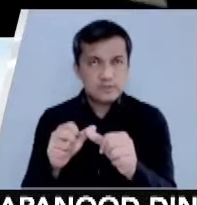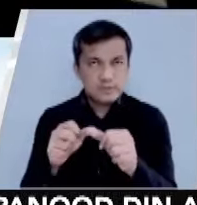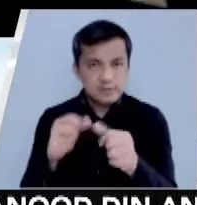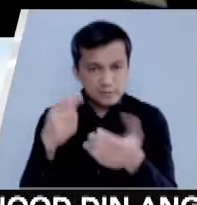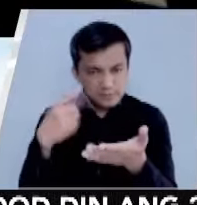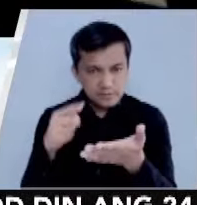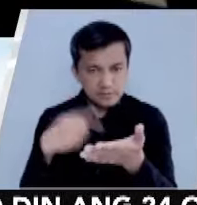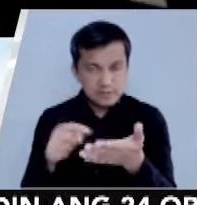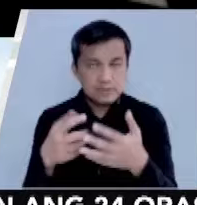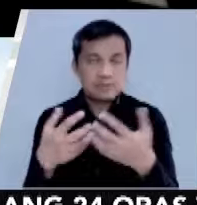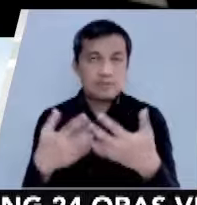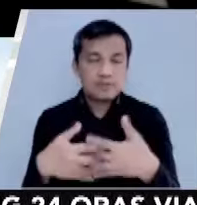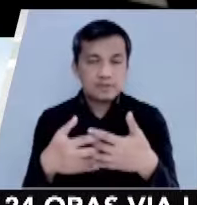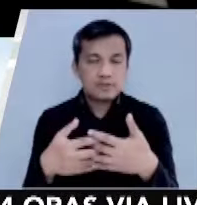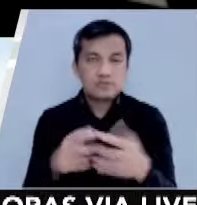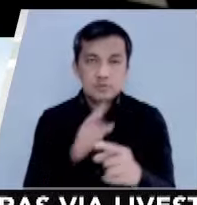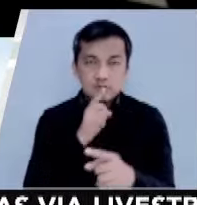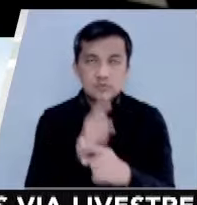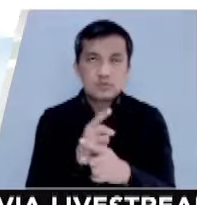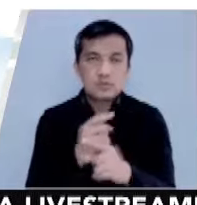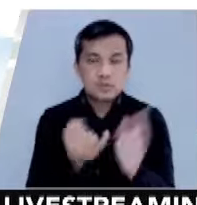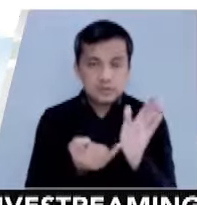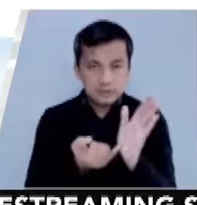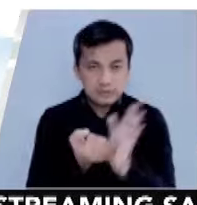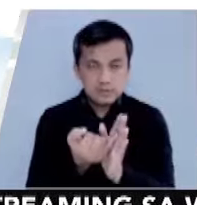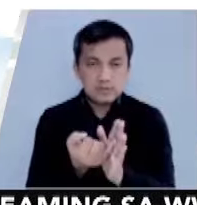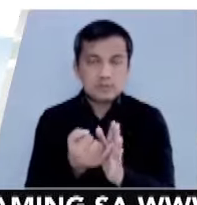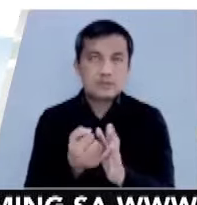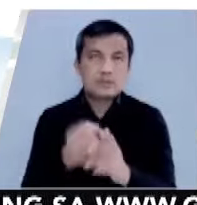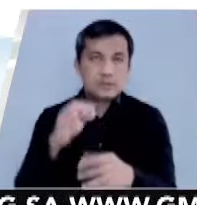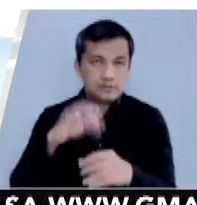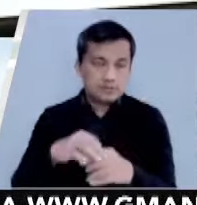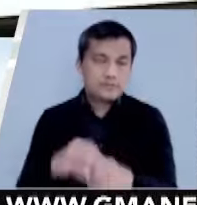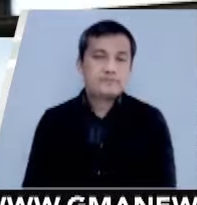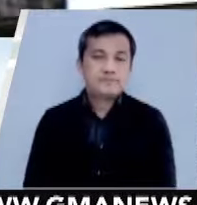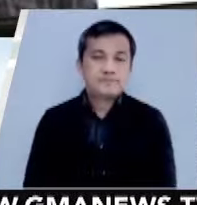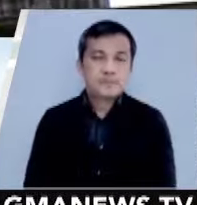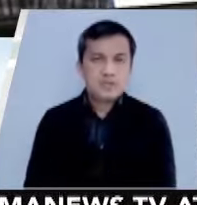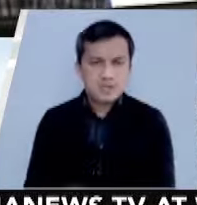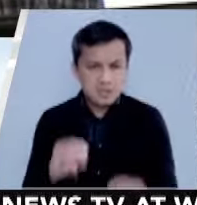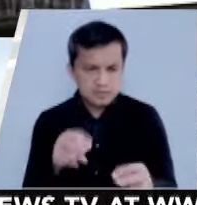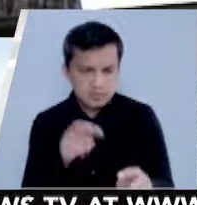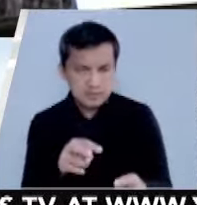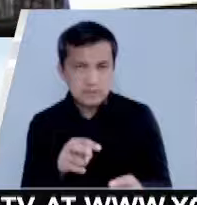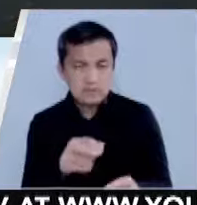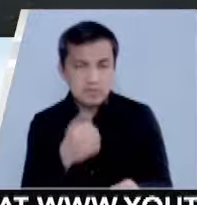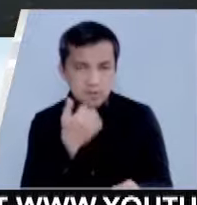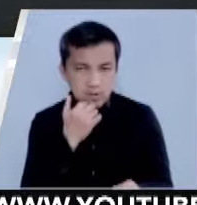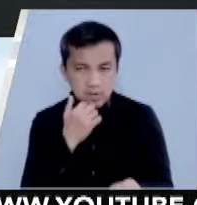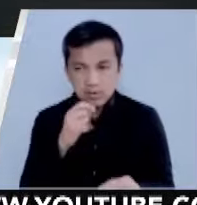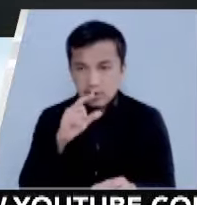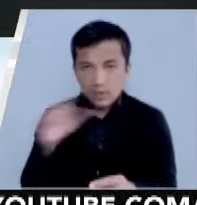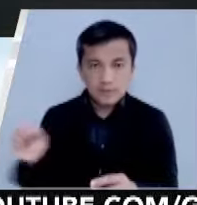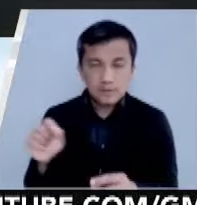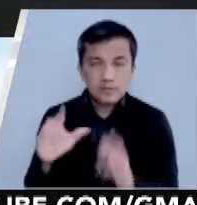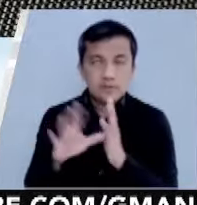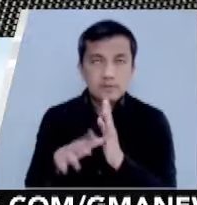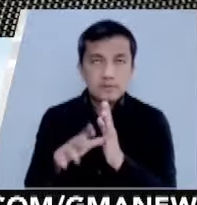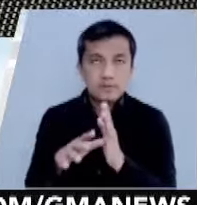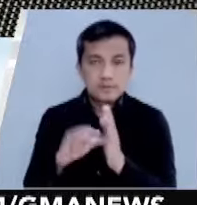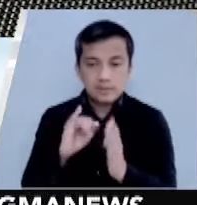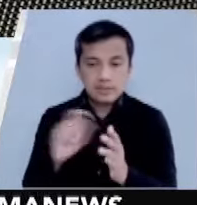para matiyak ang integridad ng darating na botohan. Kapag may nakitang discrepancy, ire-report ito sa COMELEC ng mga IT